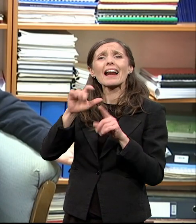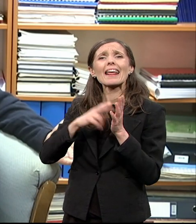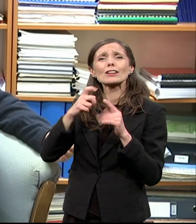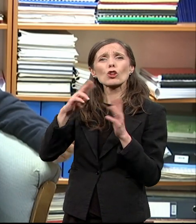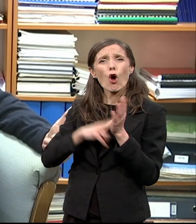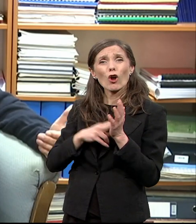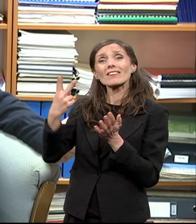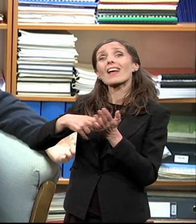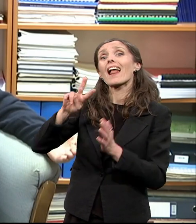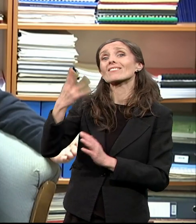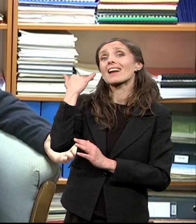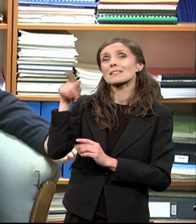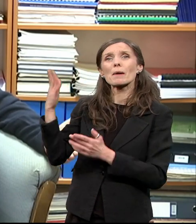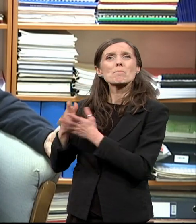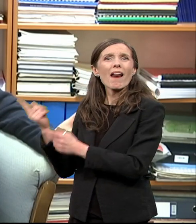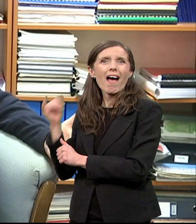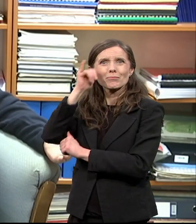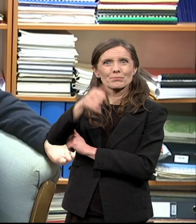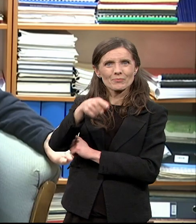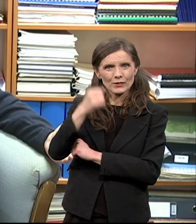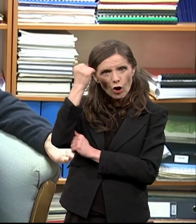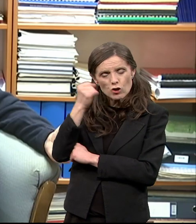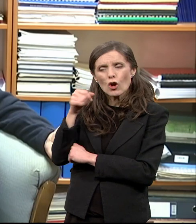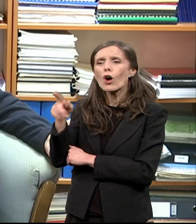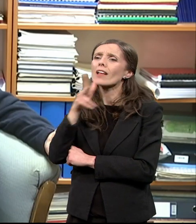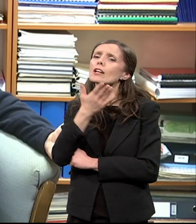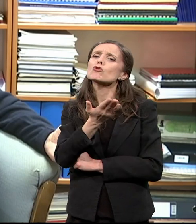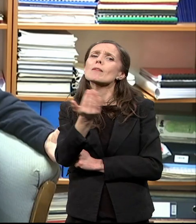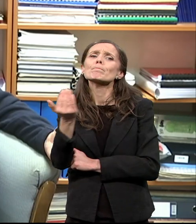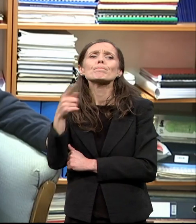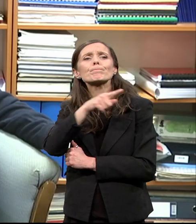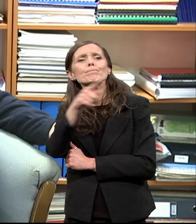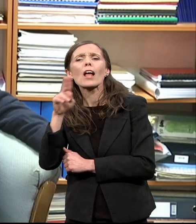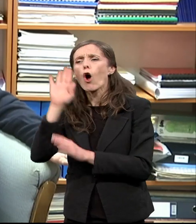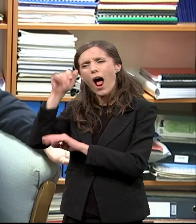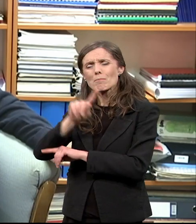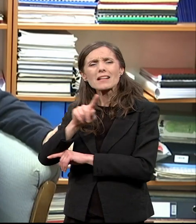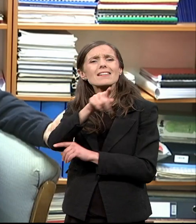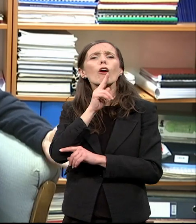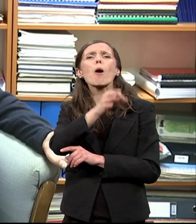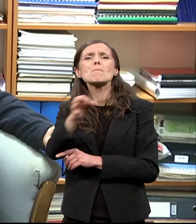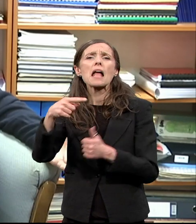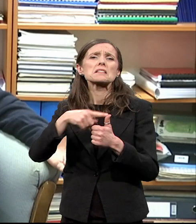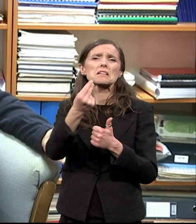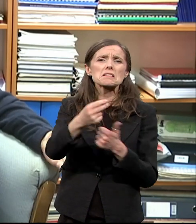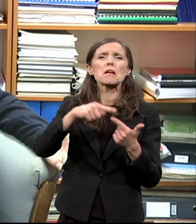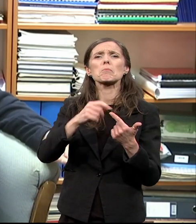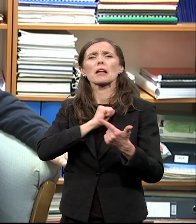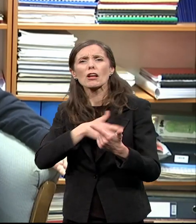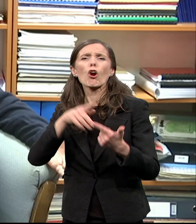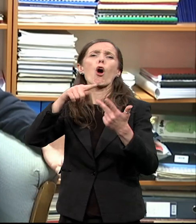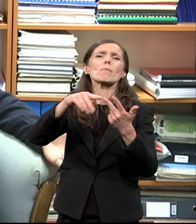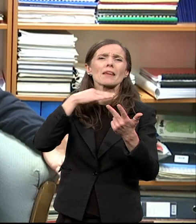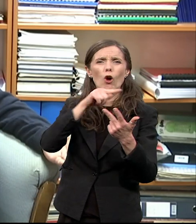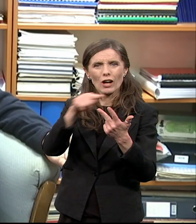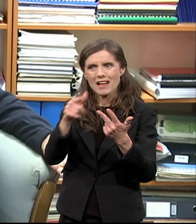2012. godine kada je bila u poseti Kosovu. Ona je želela da razgovara sa predstavnicima manjinskih zajednica i Zoran Đokić je bio